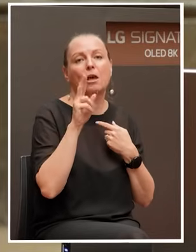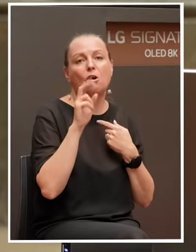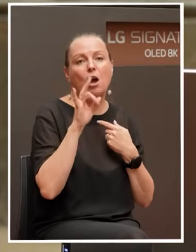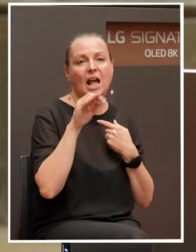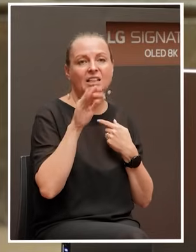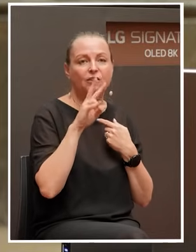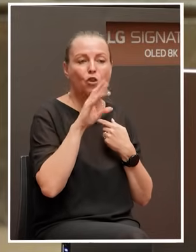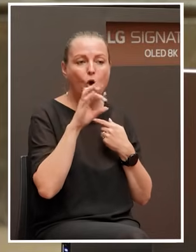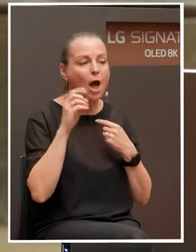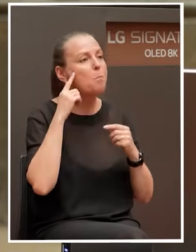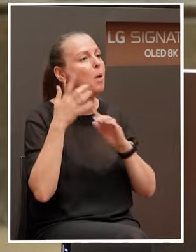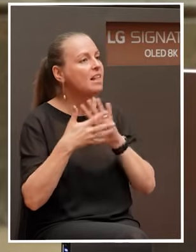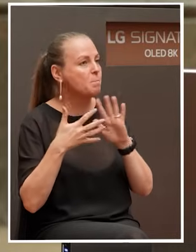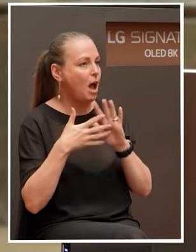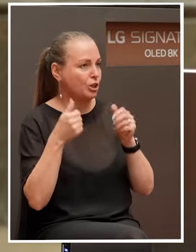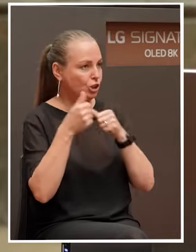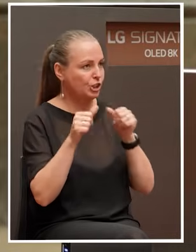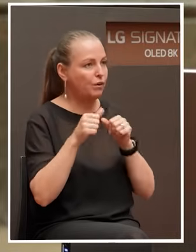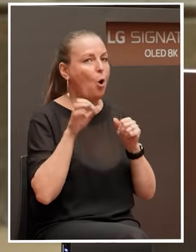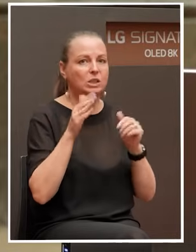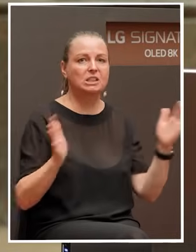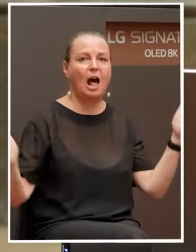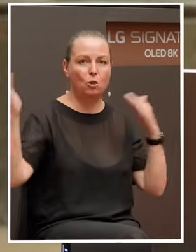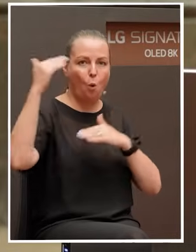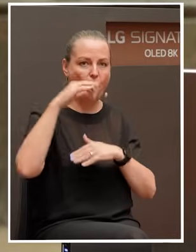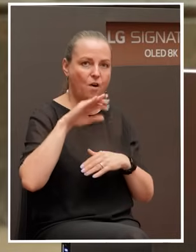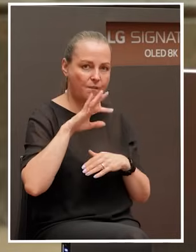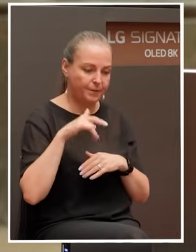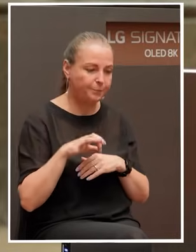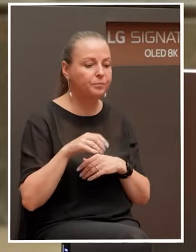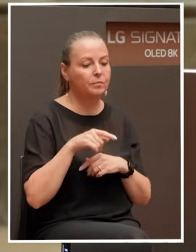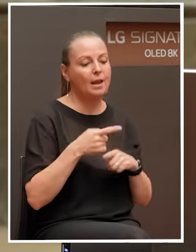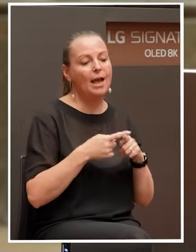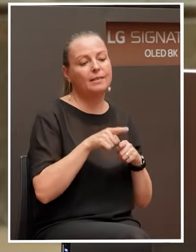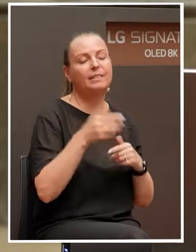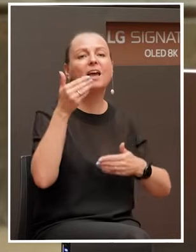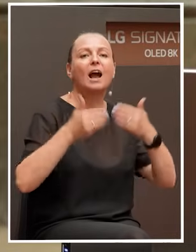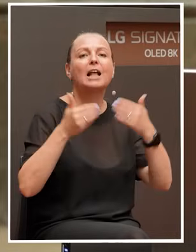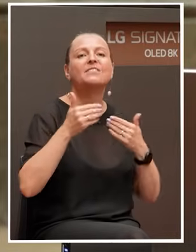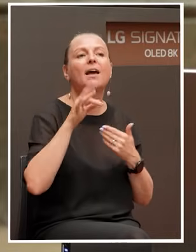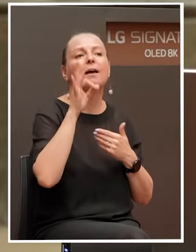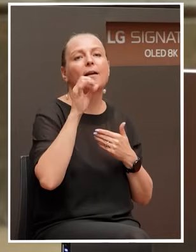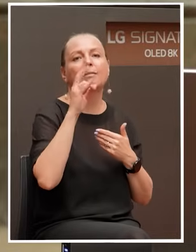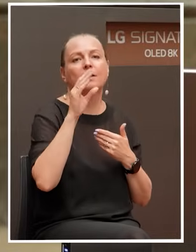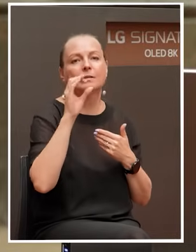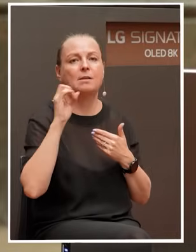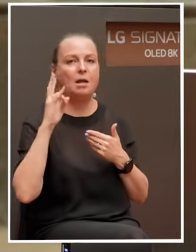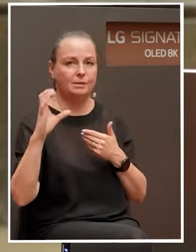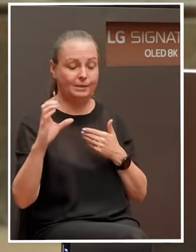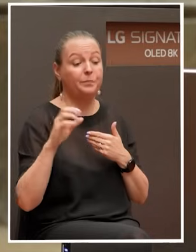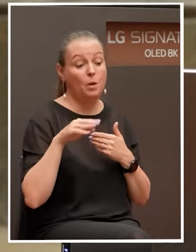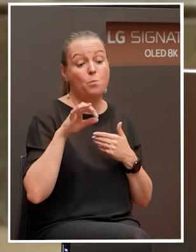живописи от станкового. А это время, на самом деле, декоративного ренессанса во Франции. И Моне в данном случае